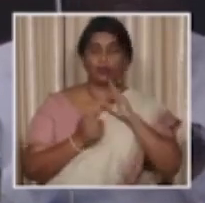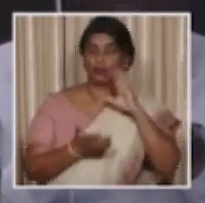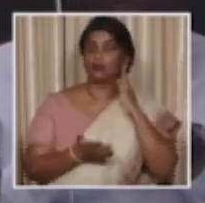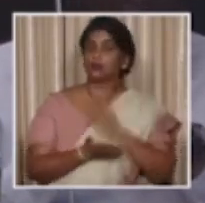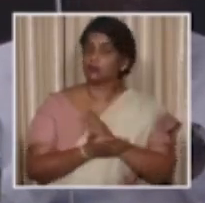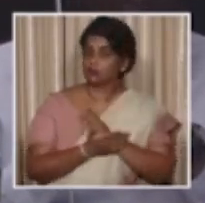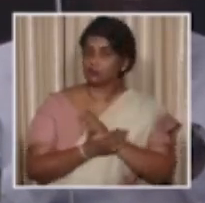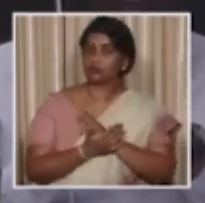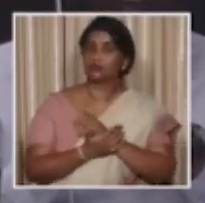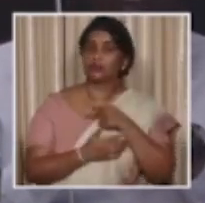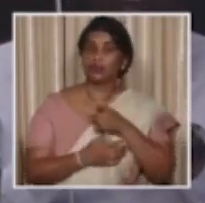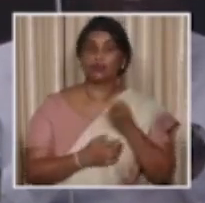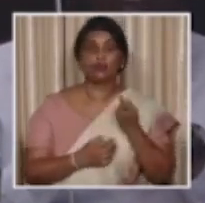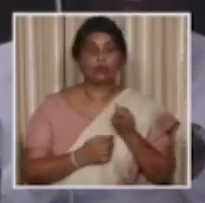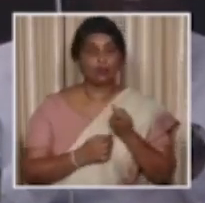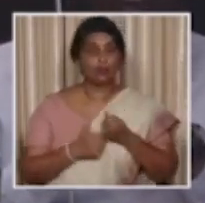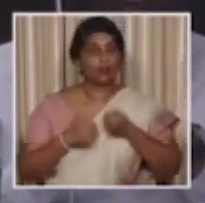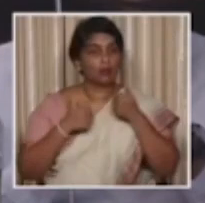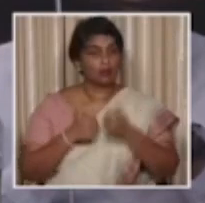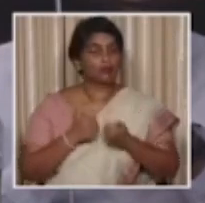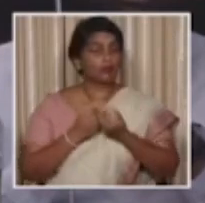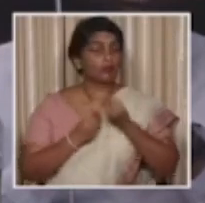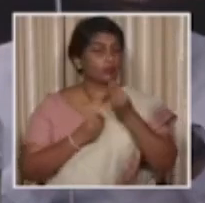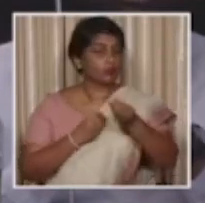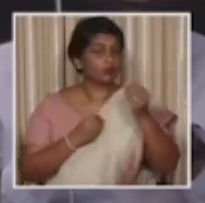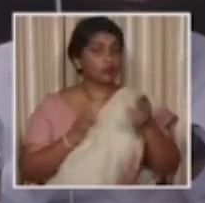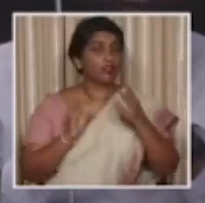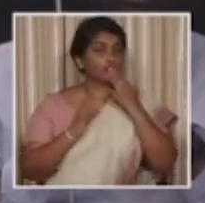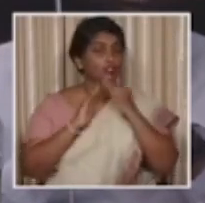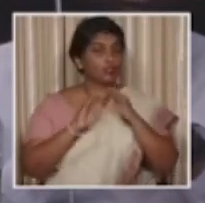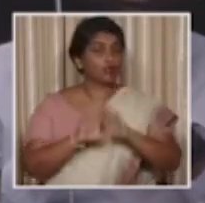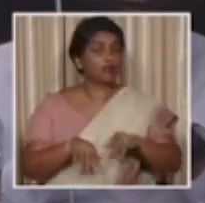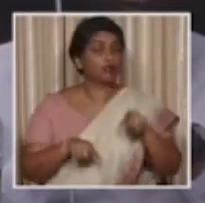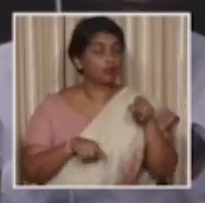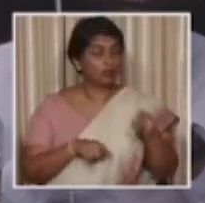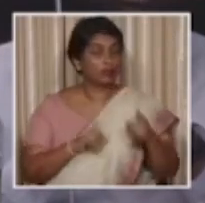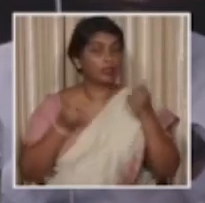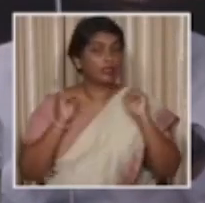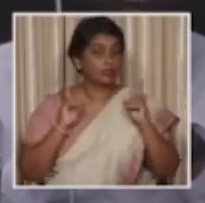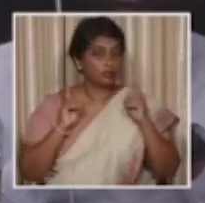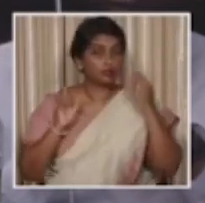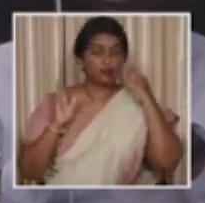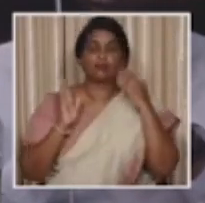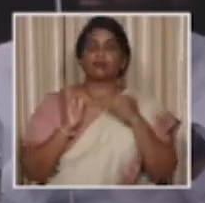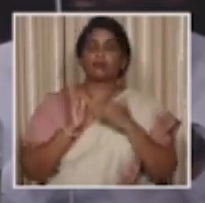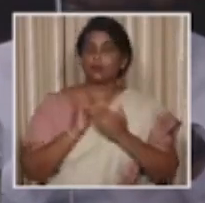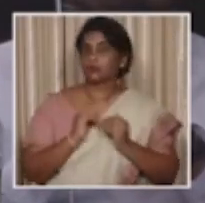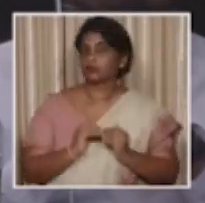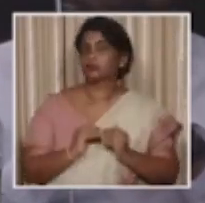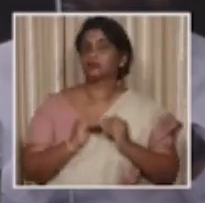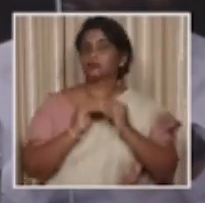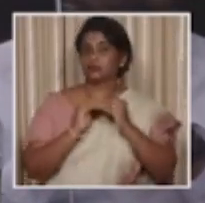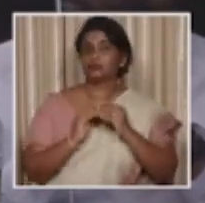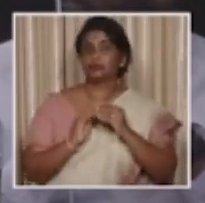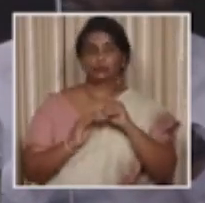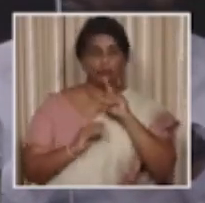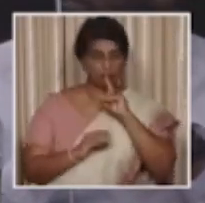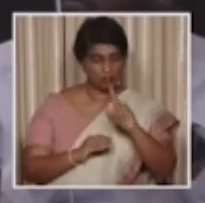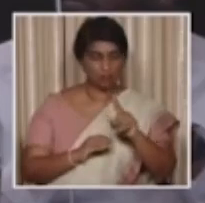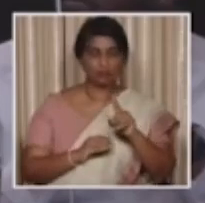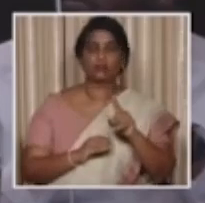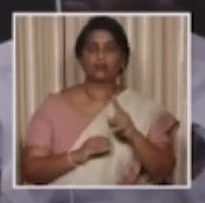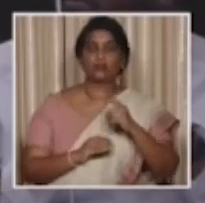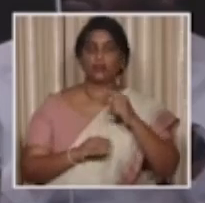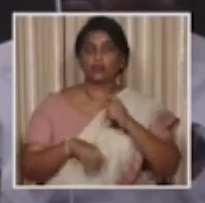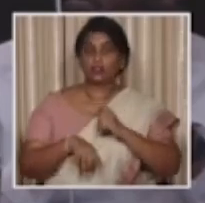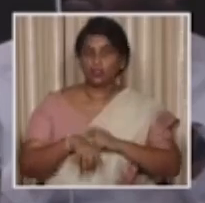වළක්වගෙන මේ සල්ලි වඩාත් යා යුත්තේ පාසල් දරුවාගේ ක්‍රීඩා ශ්‍රේෂ්ඨරේ වර්ධනය කිරීමට කියන එක ප්‍රකාශ කරමින්